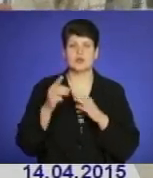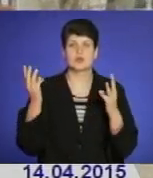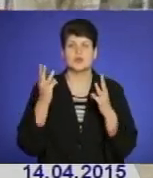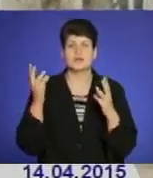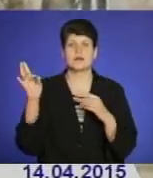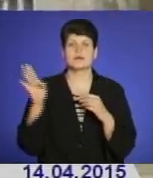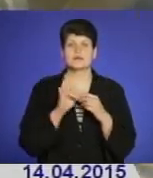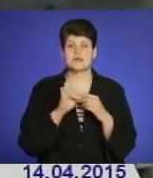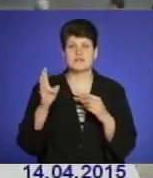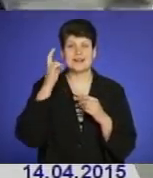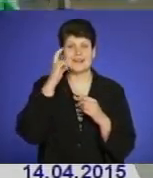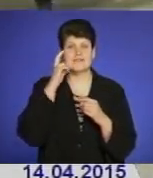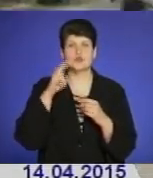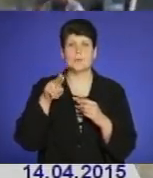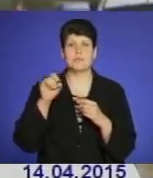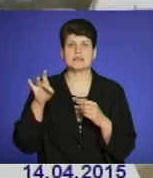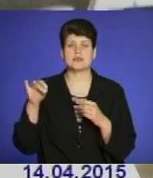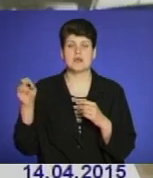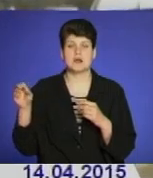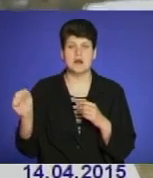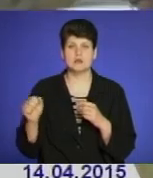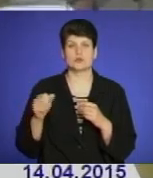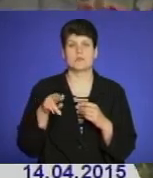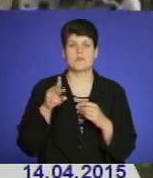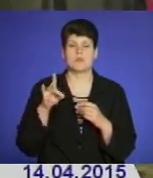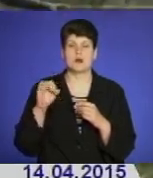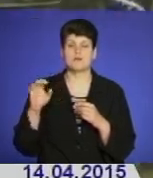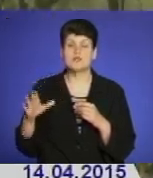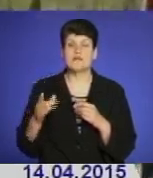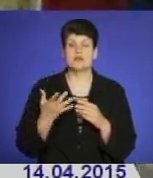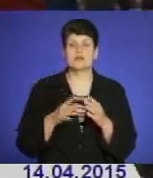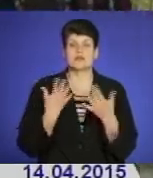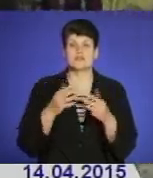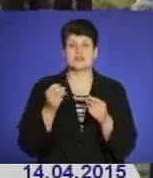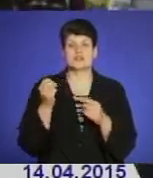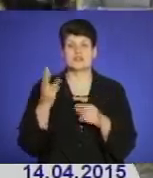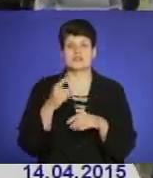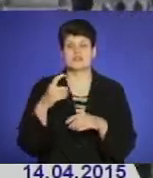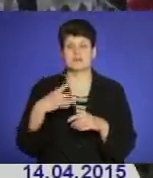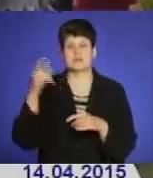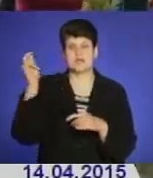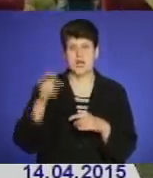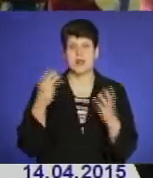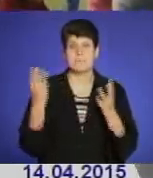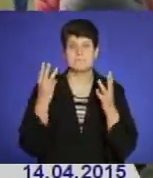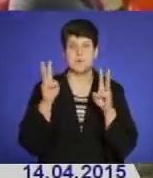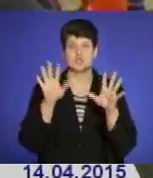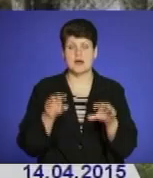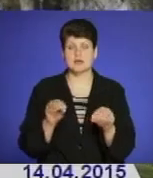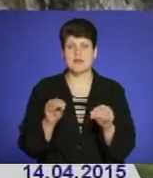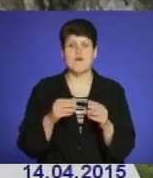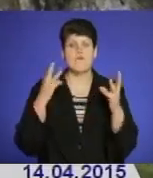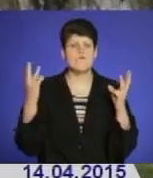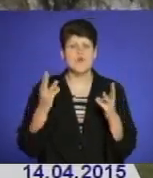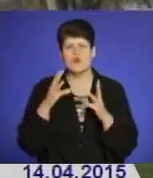патріархату. Рятувальники повідомили про це близько 16-ї години, і уже через 13 хвилин вони прибули на місце події.